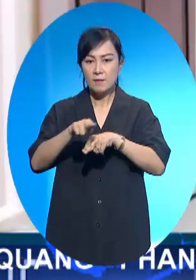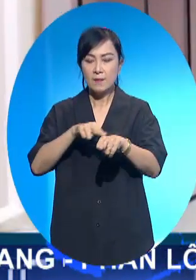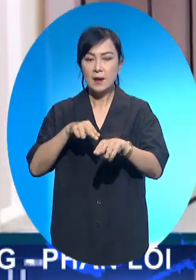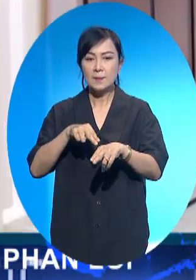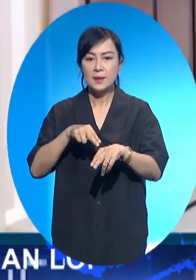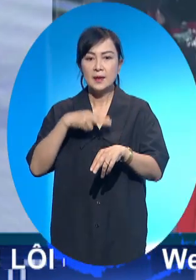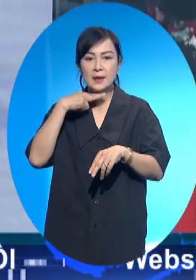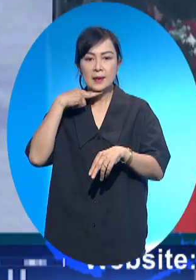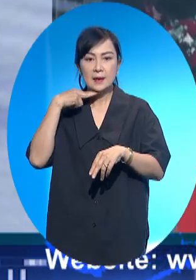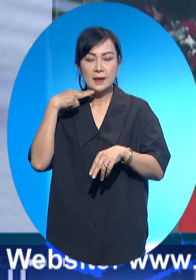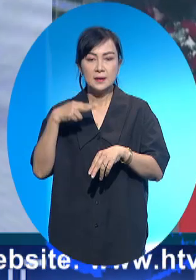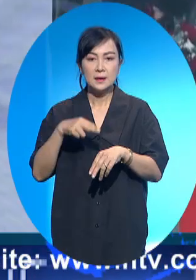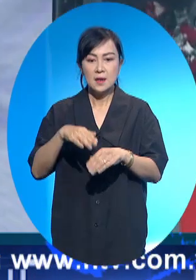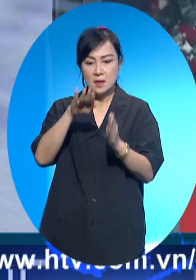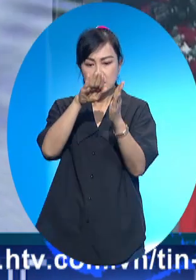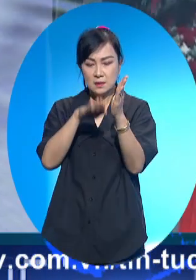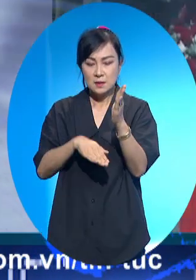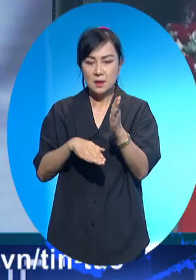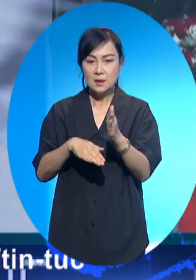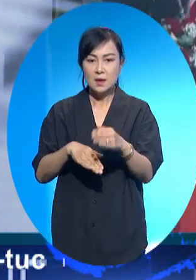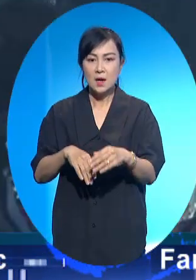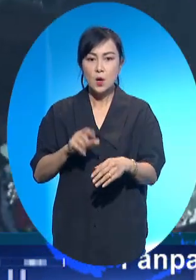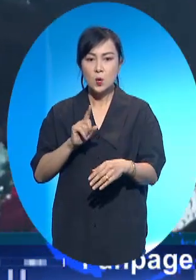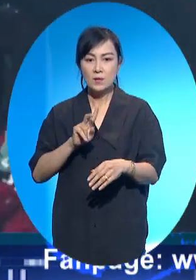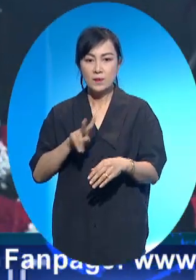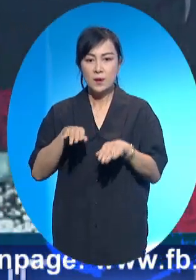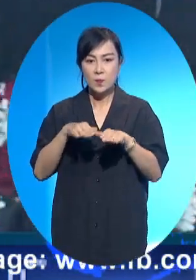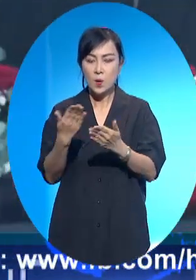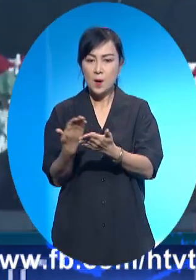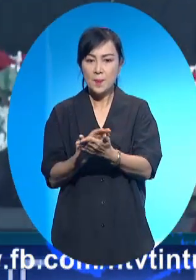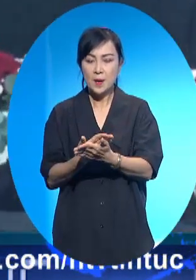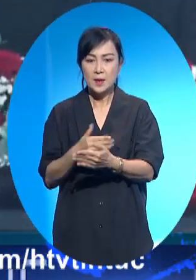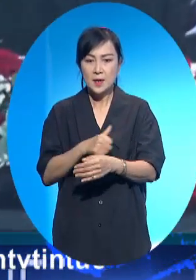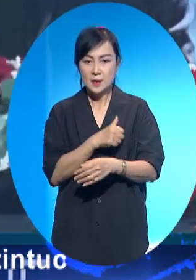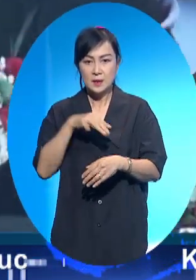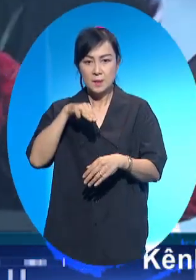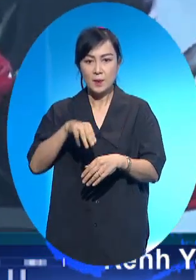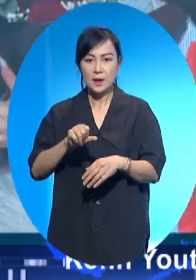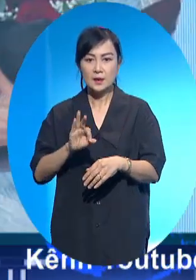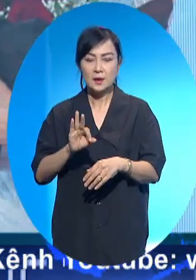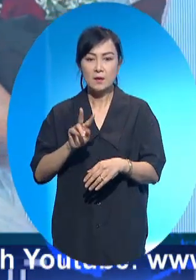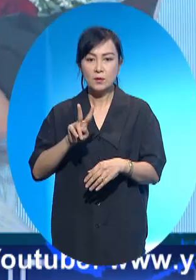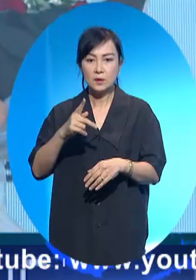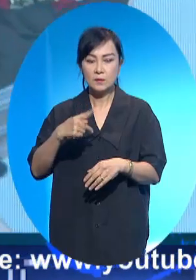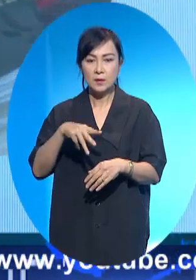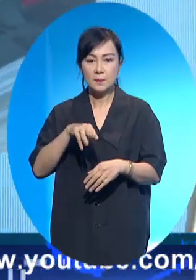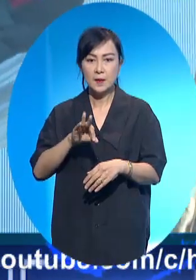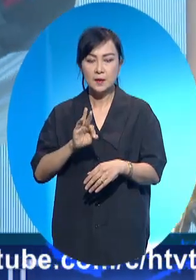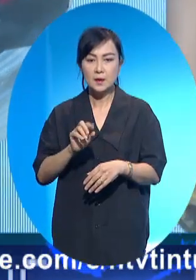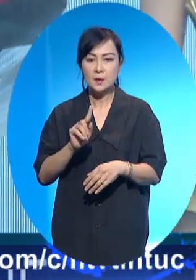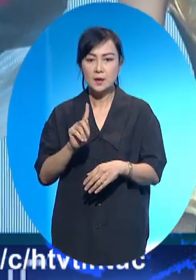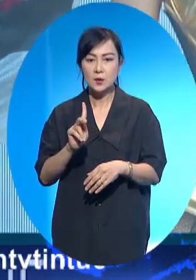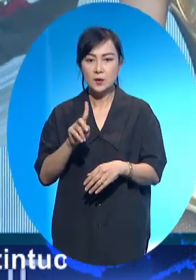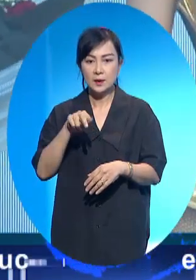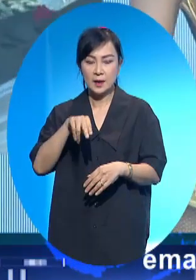và London. Chương trình cũng đã ra mắt dàn huấn luyện viên của mùa mới gồm các siêu mẫu Anh Thư, Vũ Thu Phương, Minh Triệu, Kỳ Duyên,